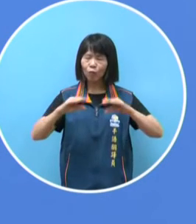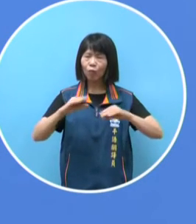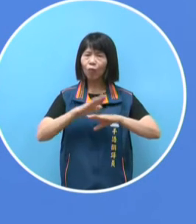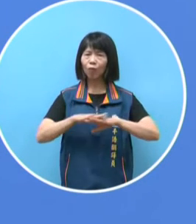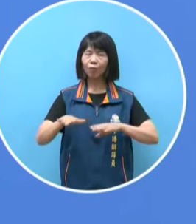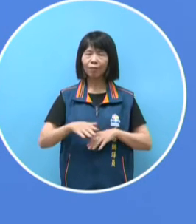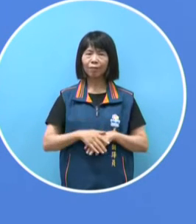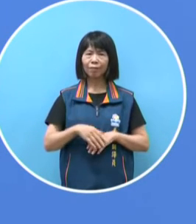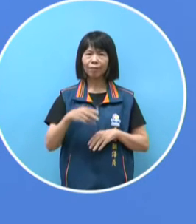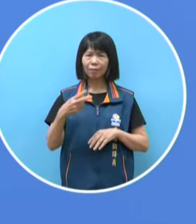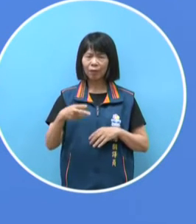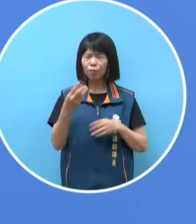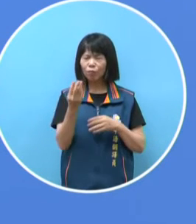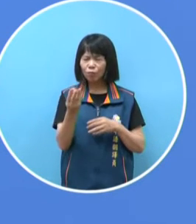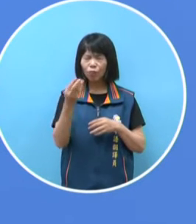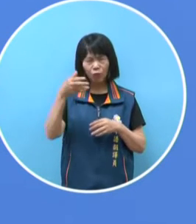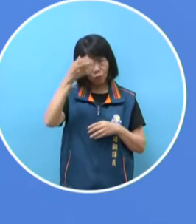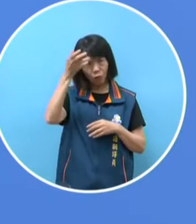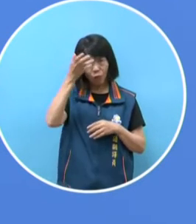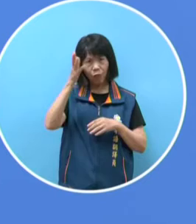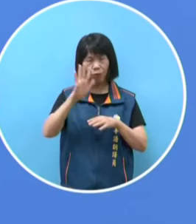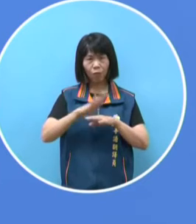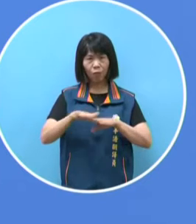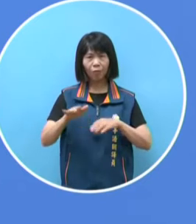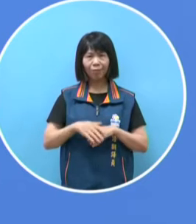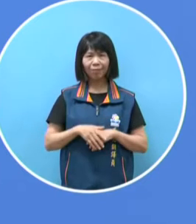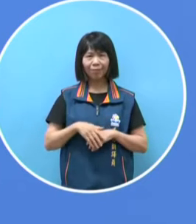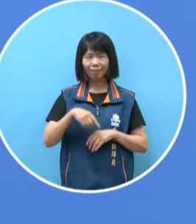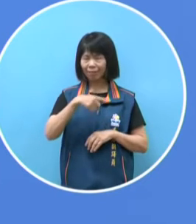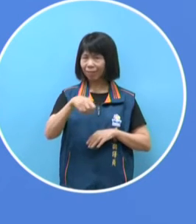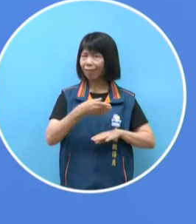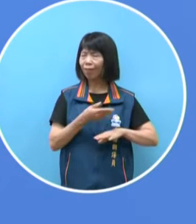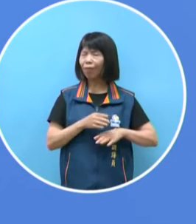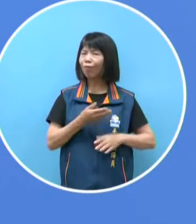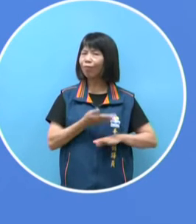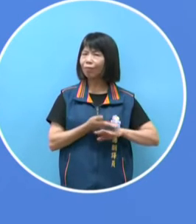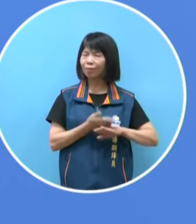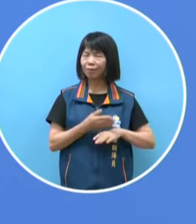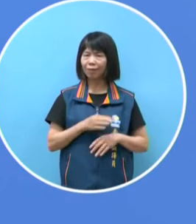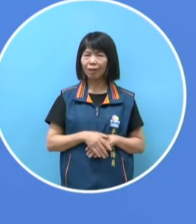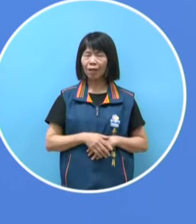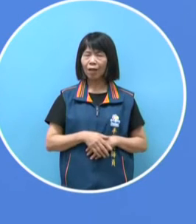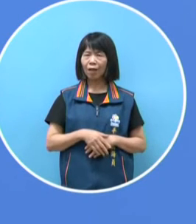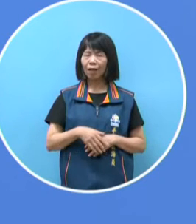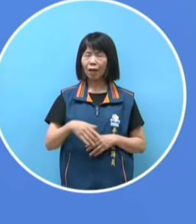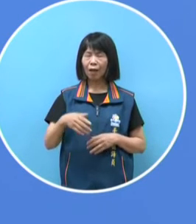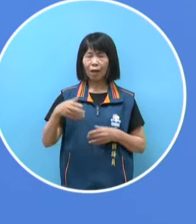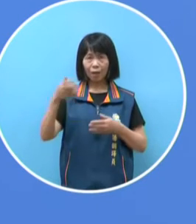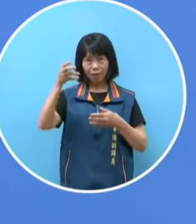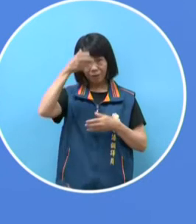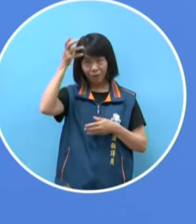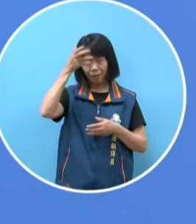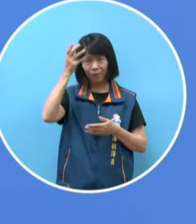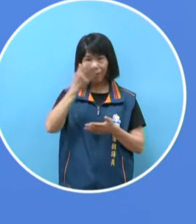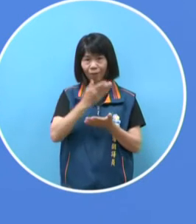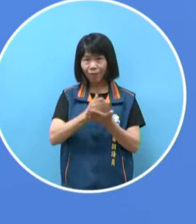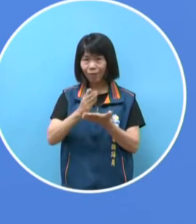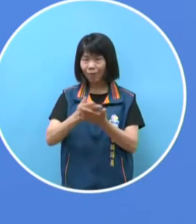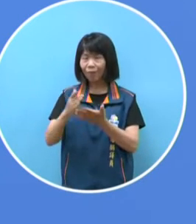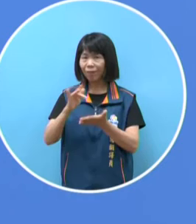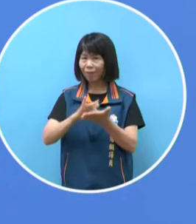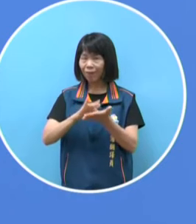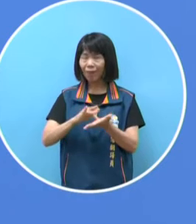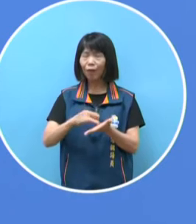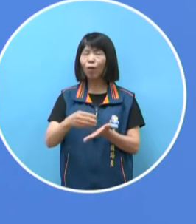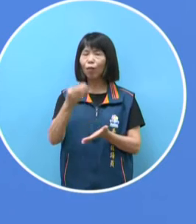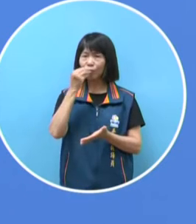部分的会有发烧的现象，那也不用担心，可以吃一些这个退烧药普拉腾哈。那但是